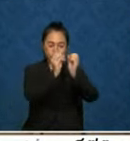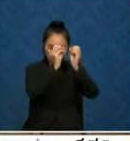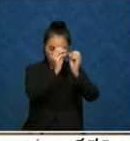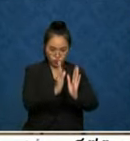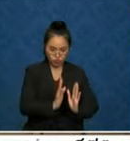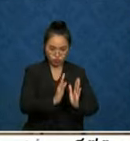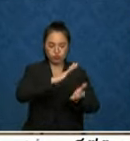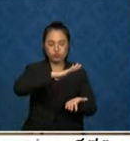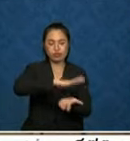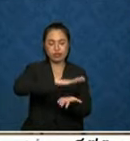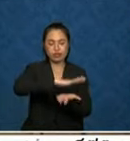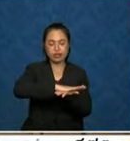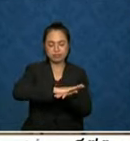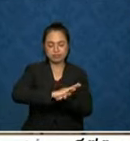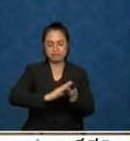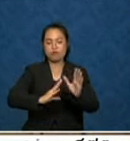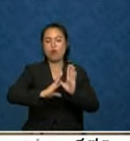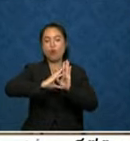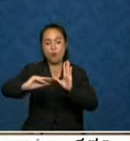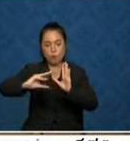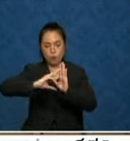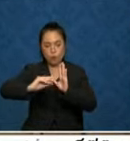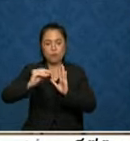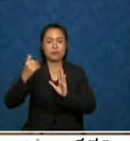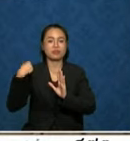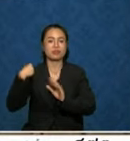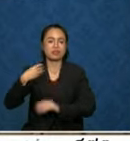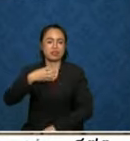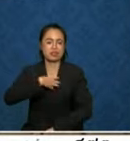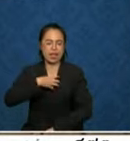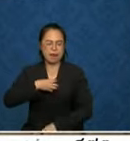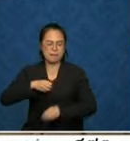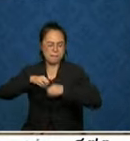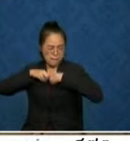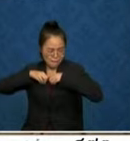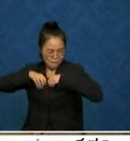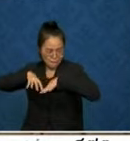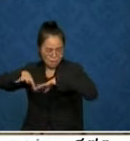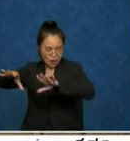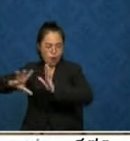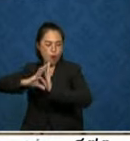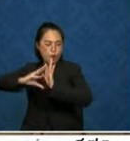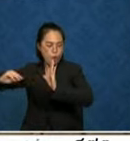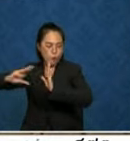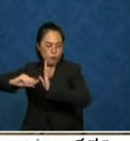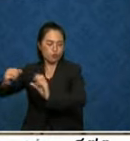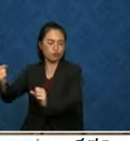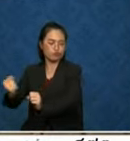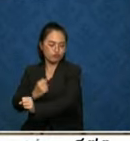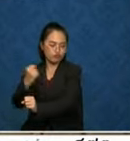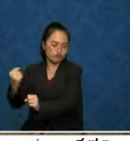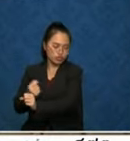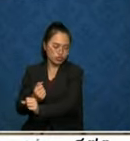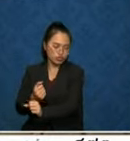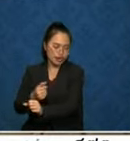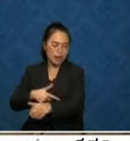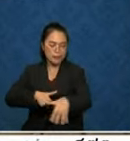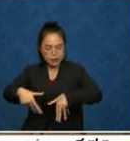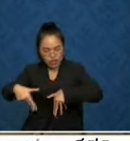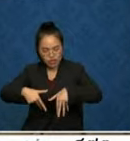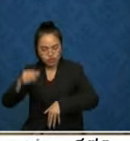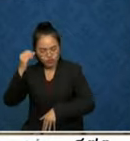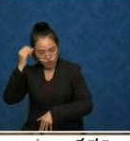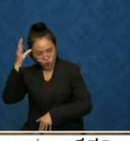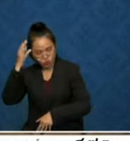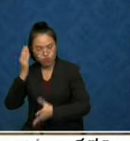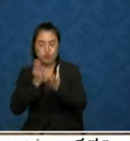เรียนนะคะมาหลายปีแล้วแต่ดิฉันคิดว่าควรจะแพร่ขยายให้กว้างขึ้นแล้วก็ ฝึกและเรียนกันอย่างจริงจังมากขึ้นวิ